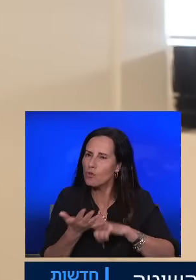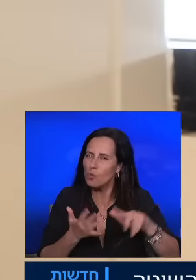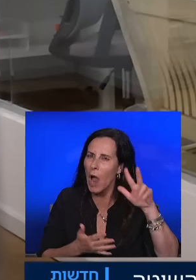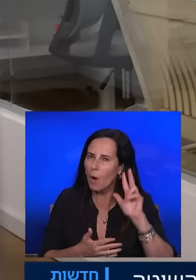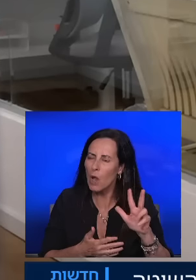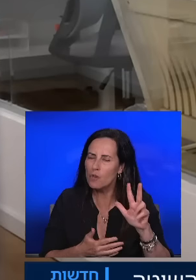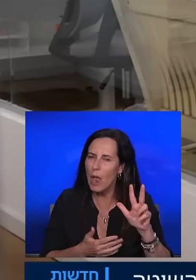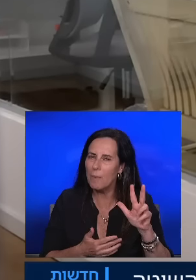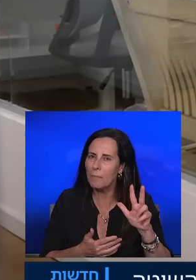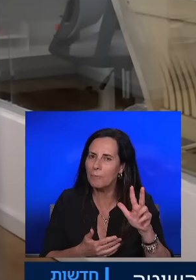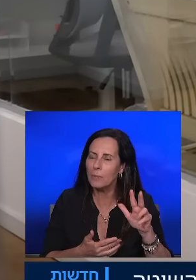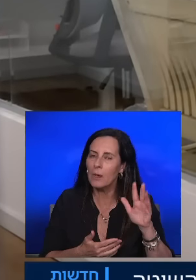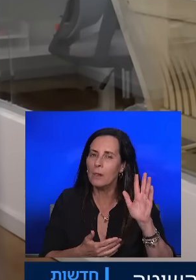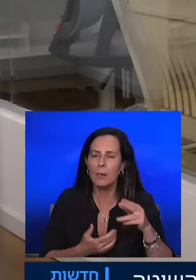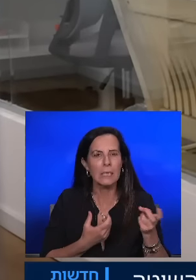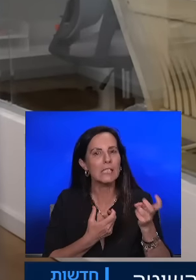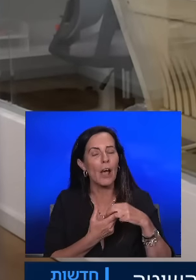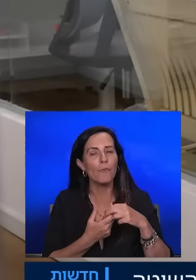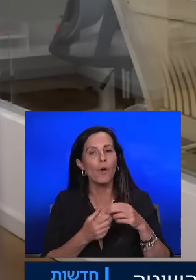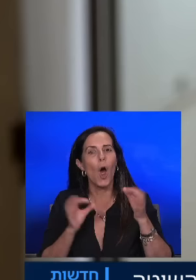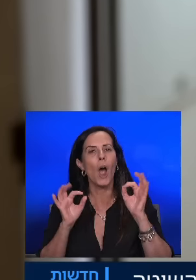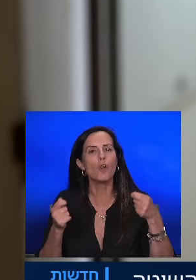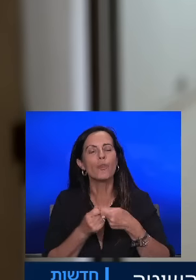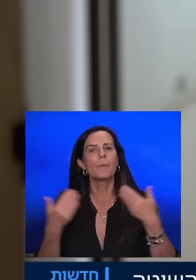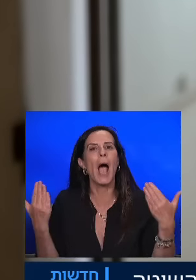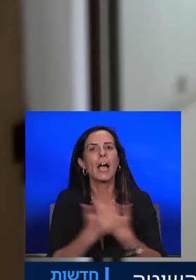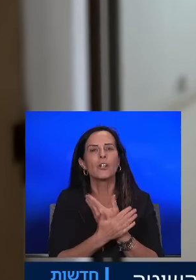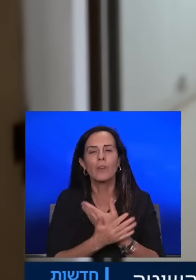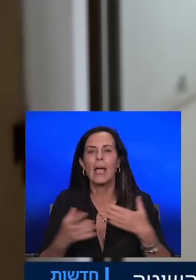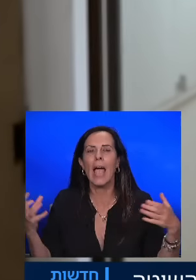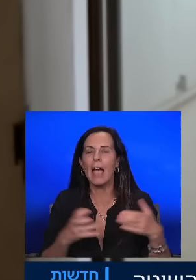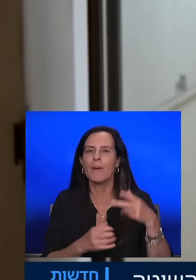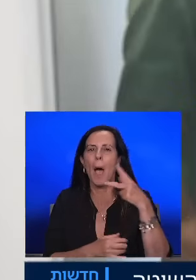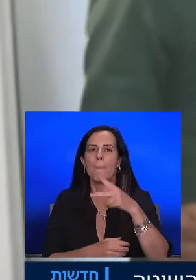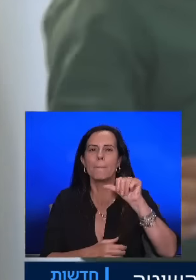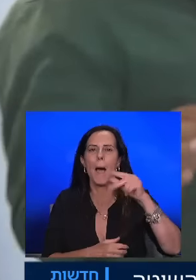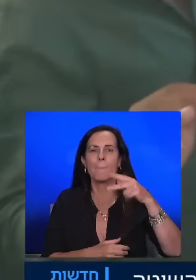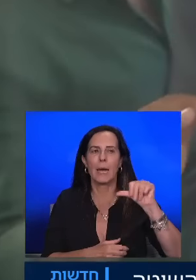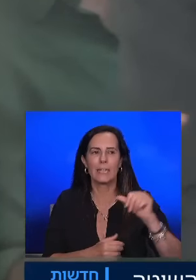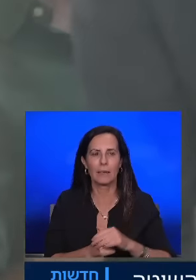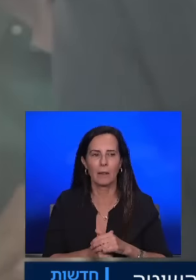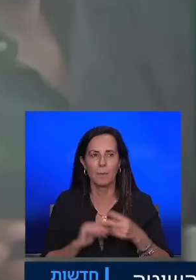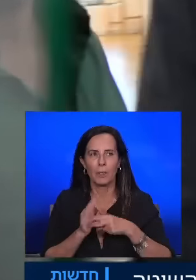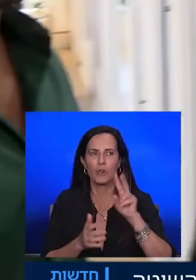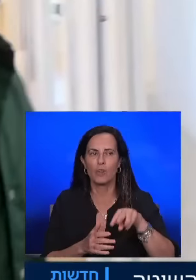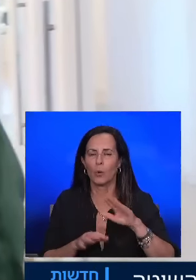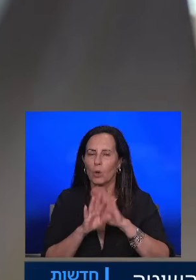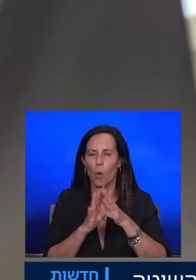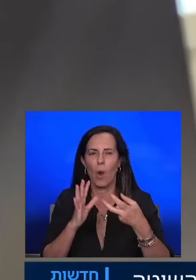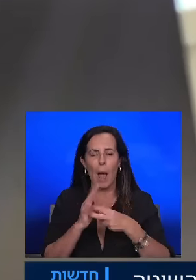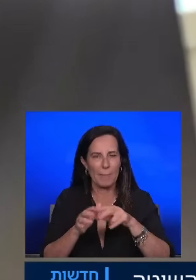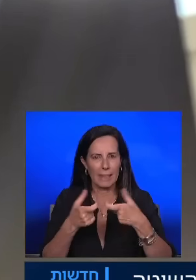חודשים הצטרפו באופן רשמי השותפים החדשים חברת פאפה דיגיטל. בחדר הזה יש לנו בעצם